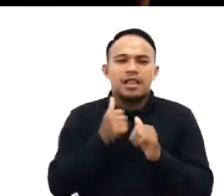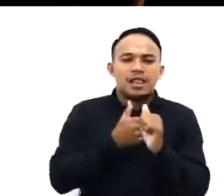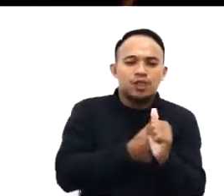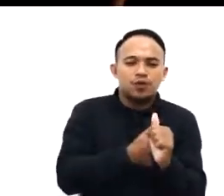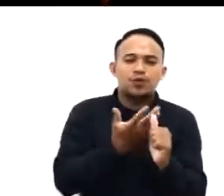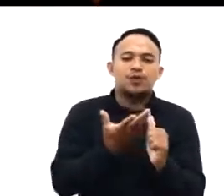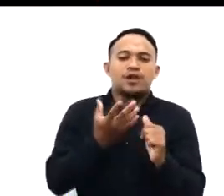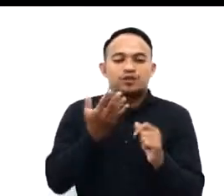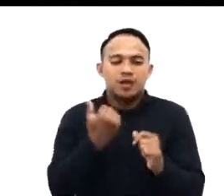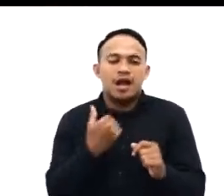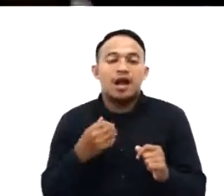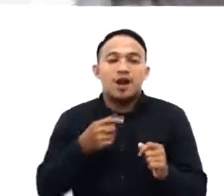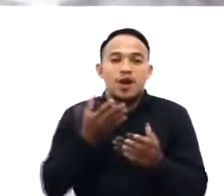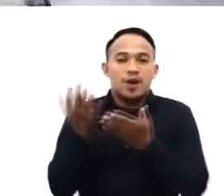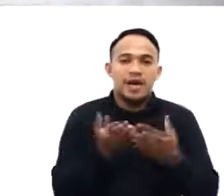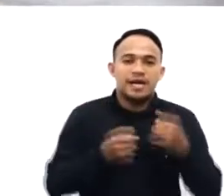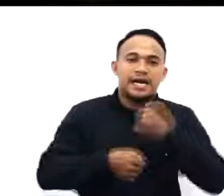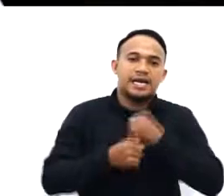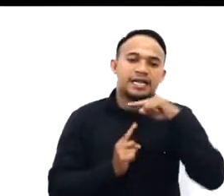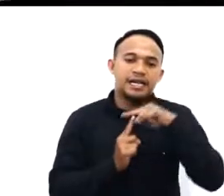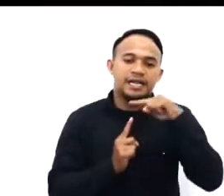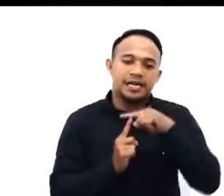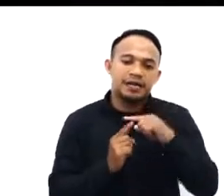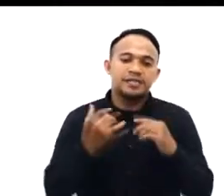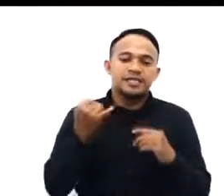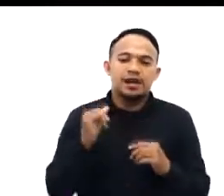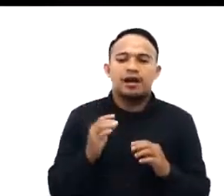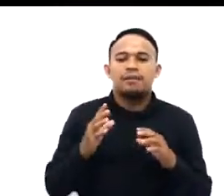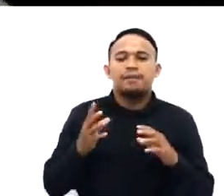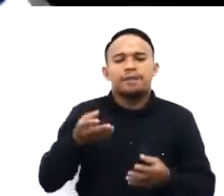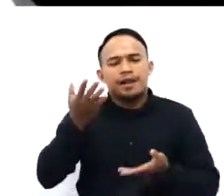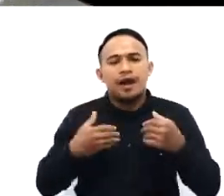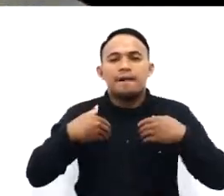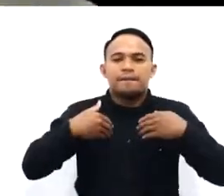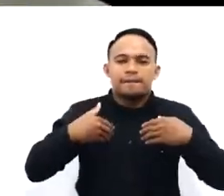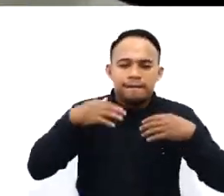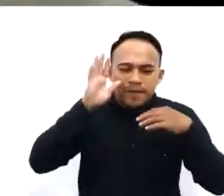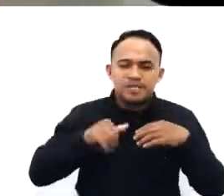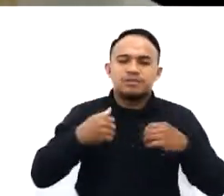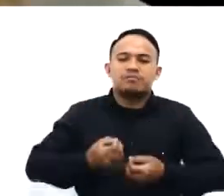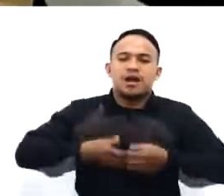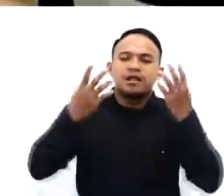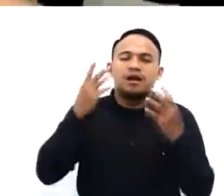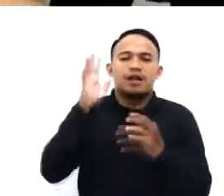Membuat kebijakan dan teman-teman SPPD, alhamdulillah